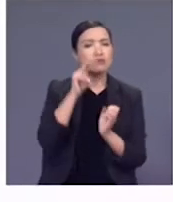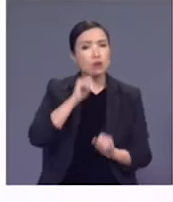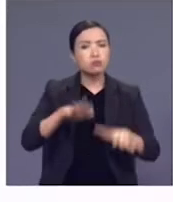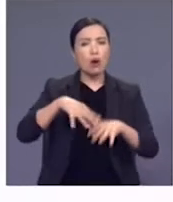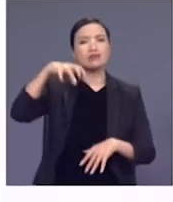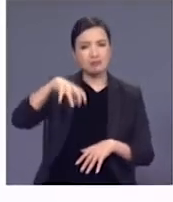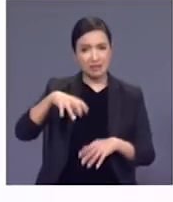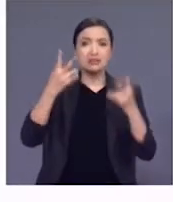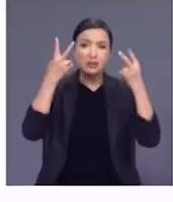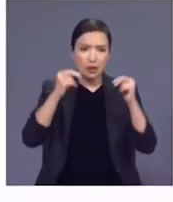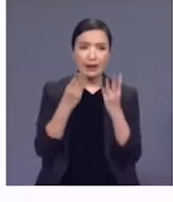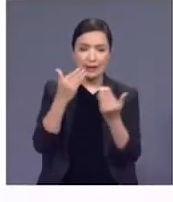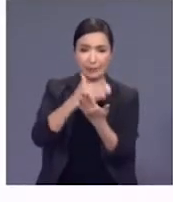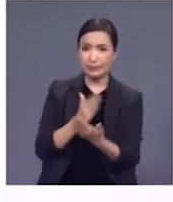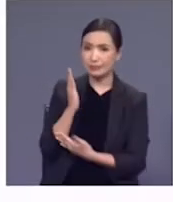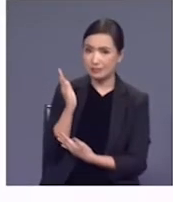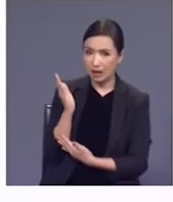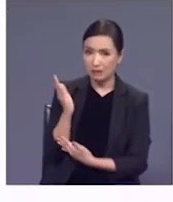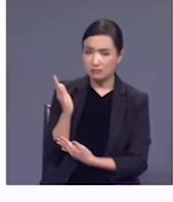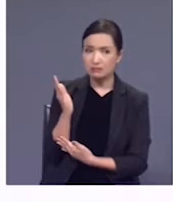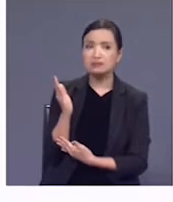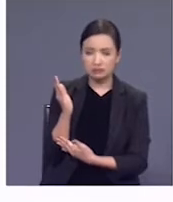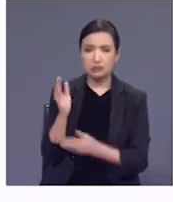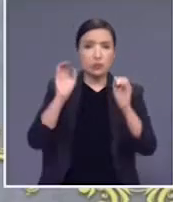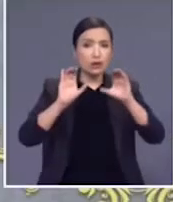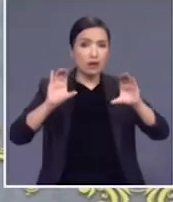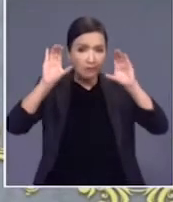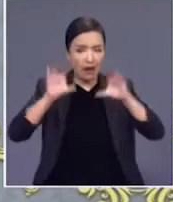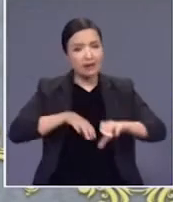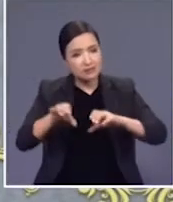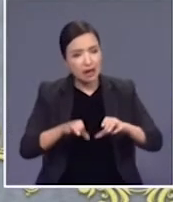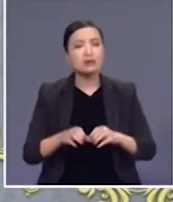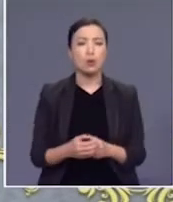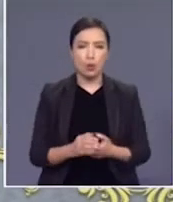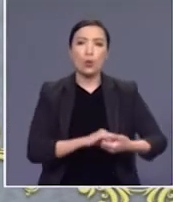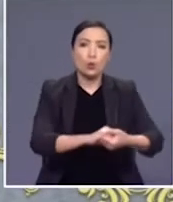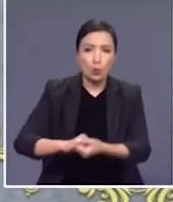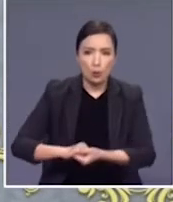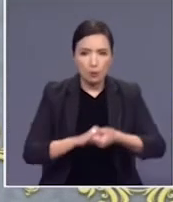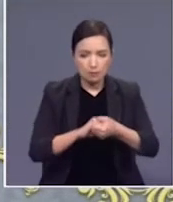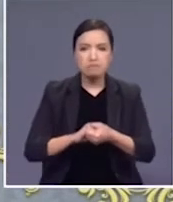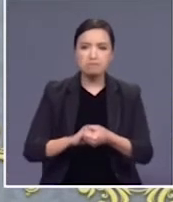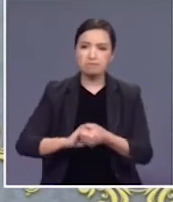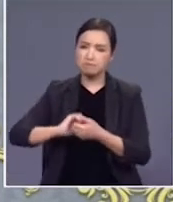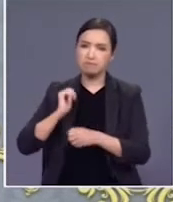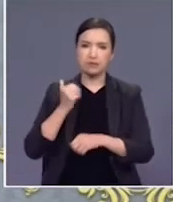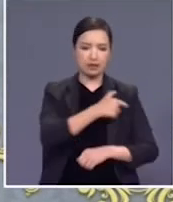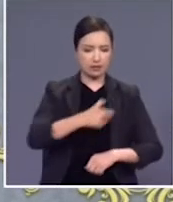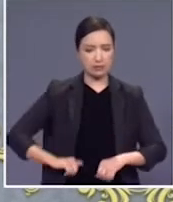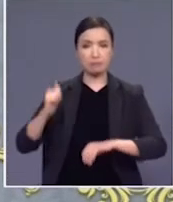กรัฐมนตรีนะครับรายละเอียดตามหน้าจอโดยในส่วนของรัฐบาลนั้นได้จัดงานประชารัฐร่วมใจใต้ร่มพระบารมีณ